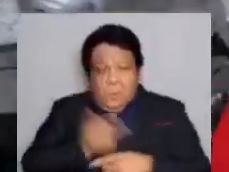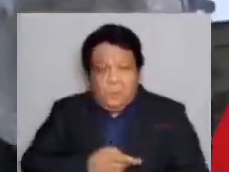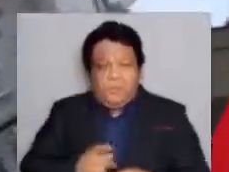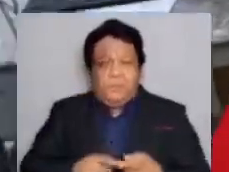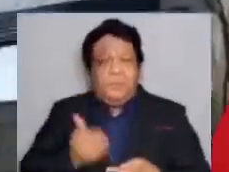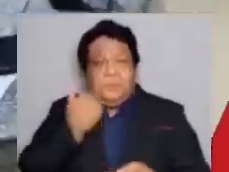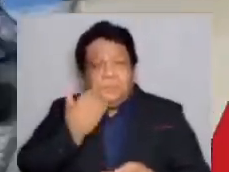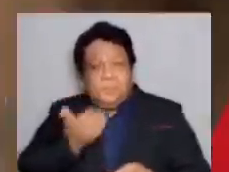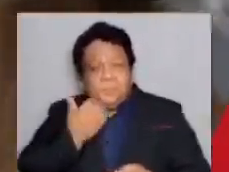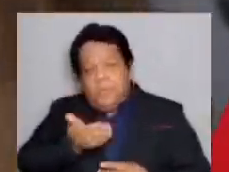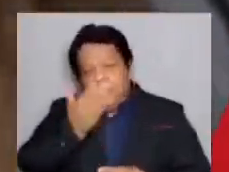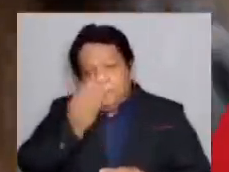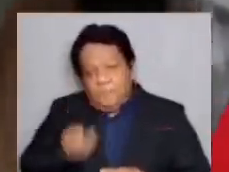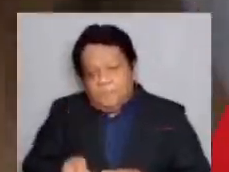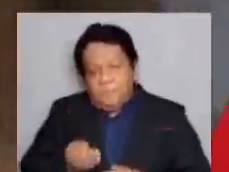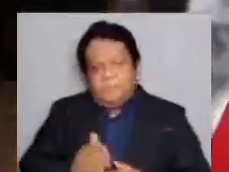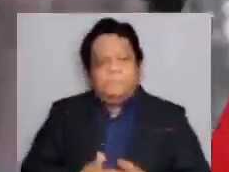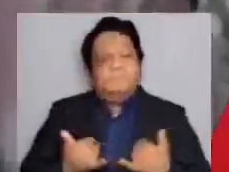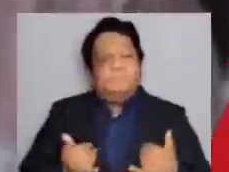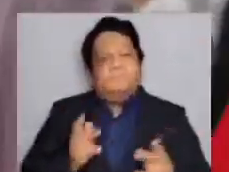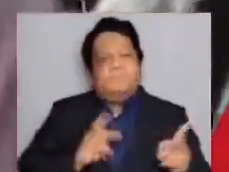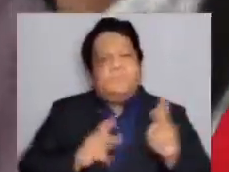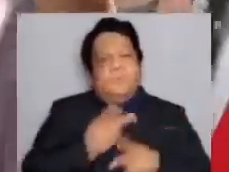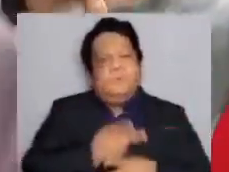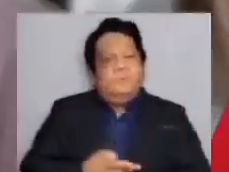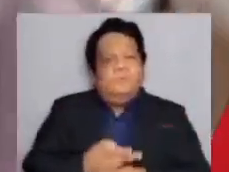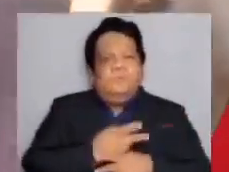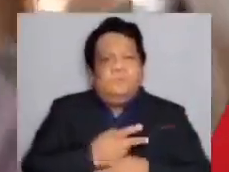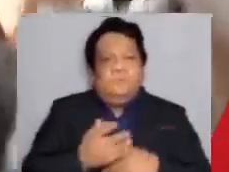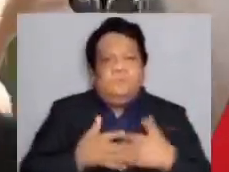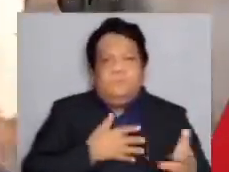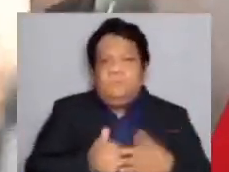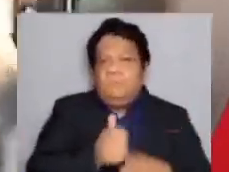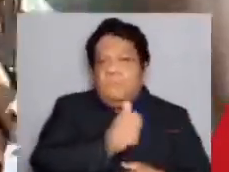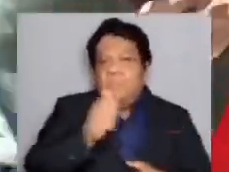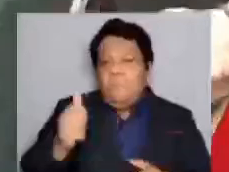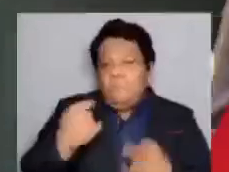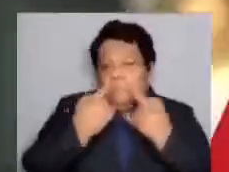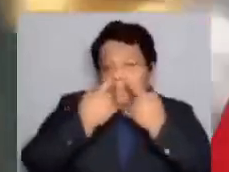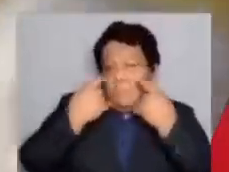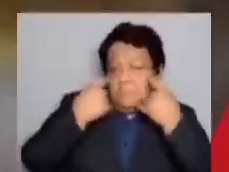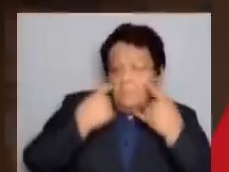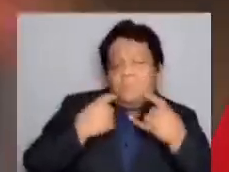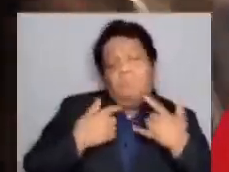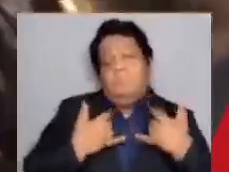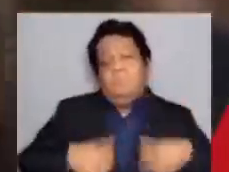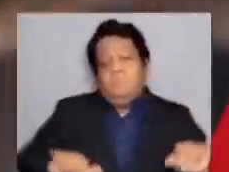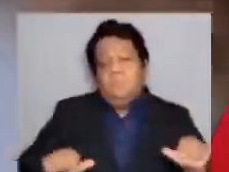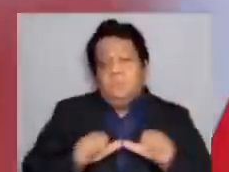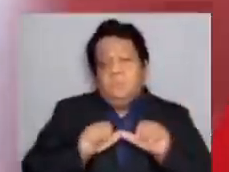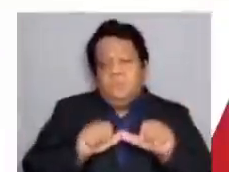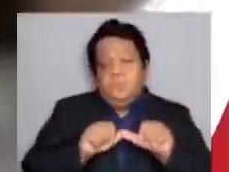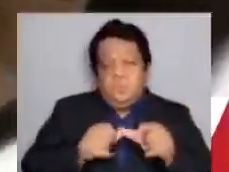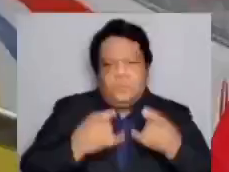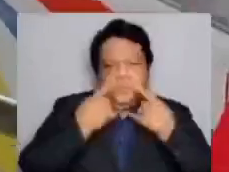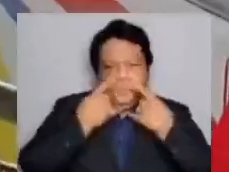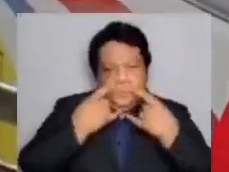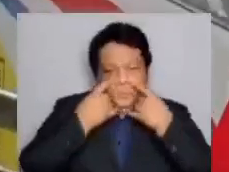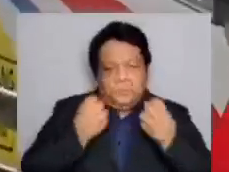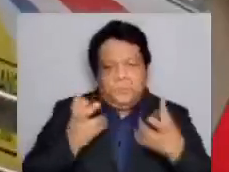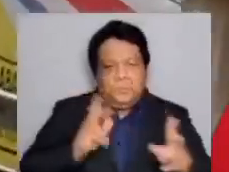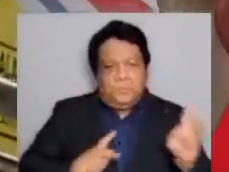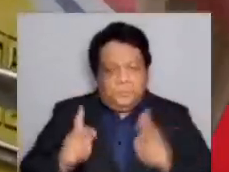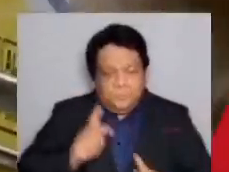na maingat na ang publiko, kaya kahit na optional na lang ang pagsusot ng face mask, patuloy pa rin ang pagsusot ng marami at tuloy pa rin ang pagsunod sa